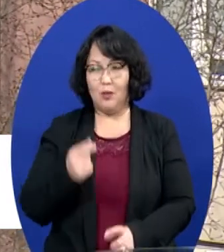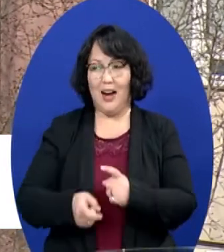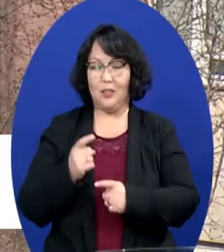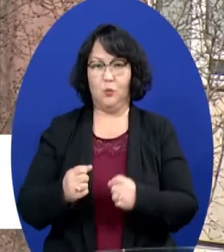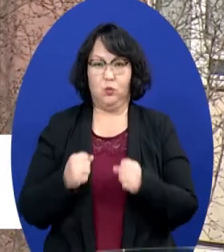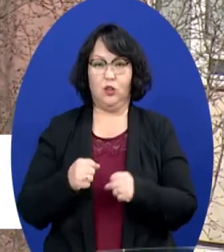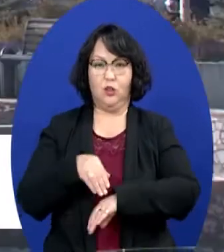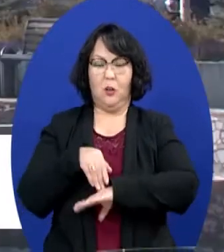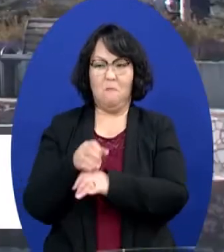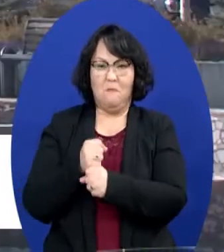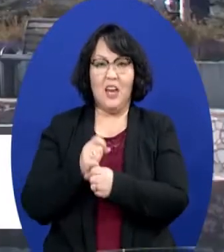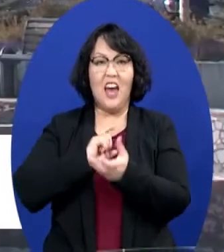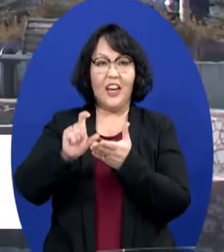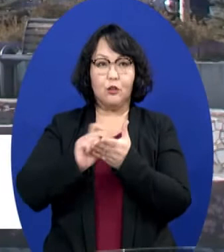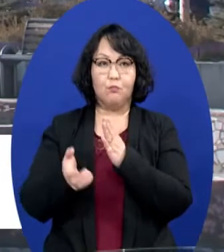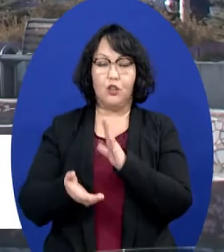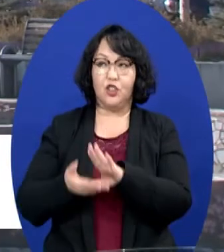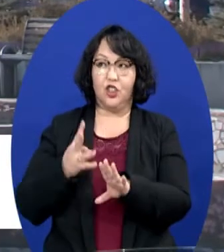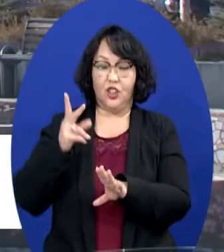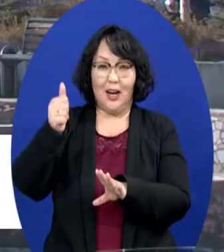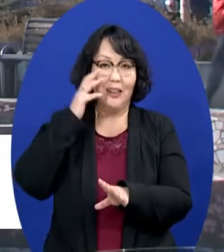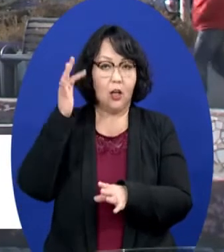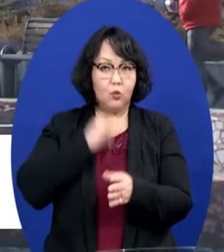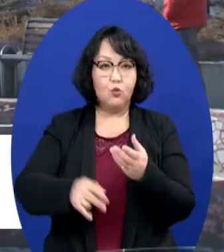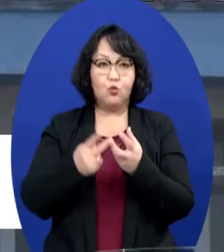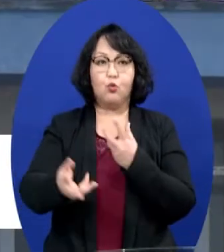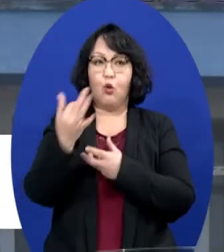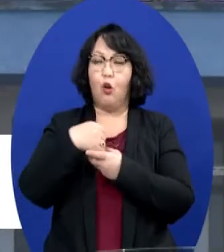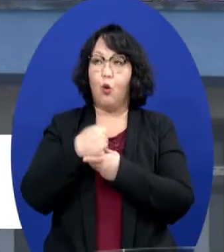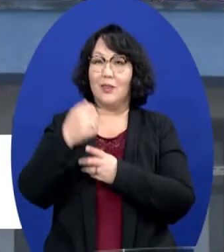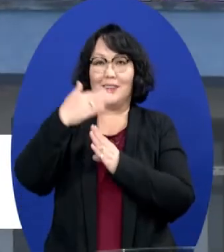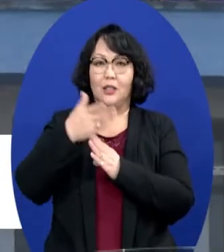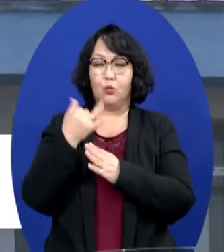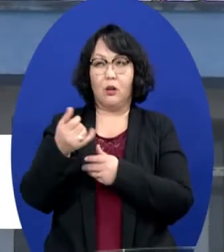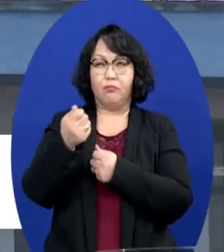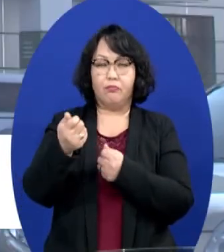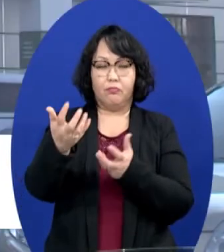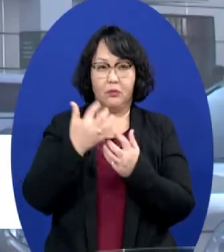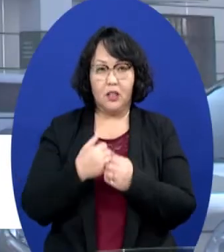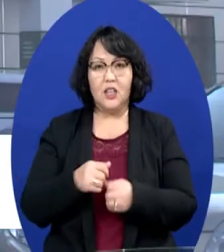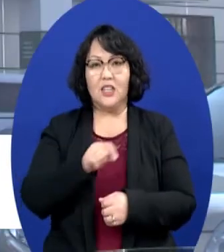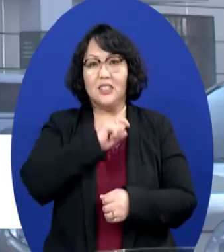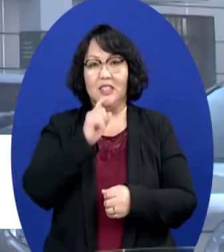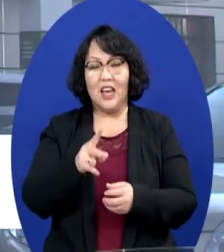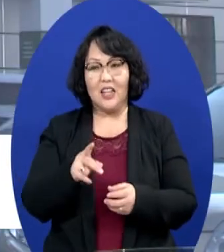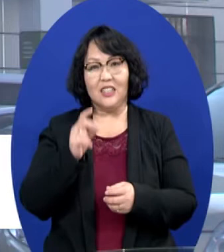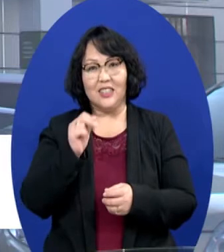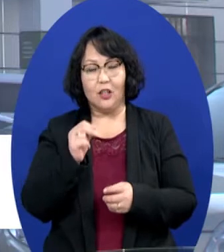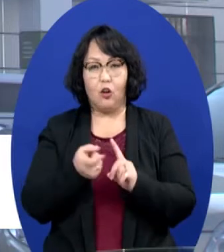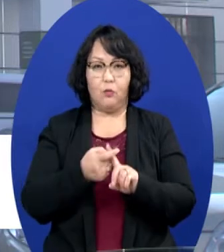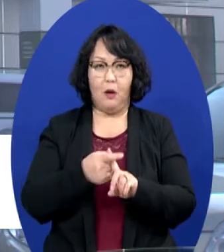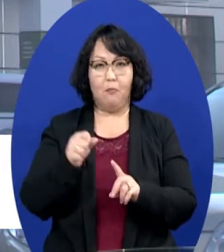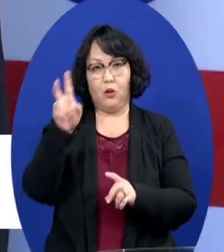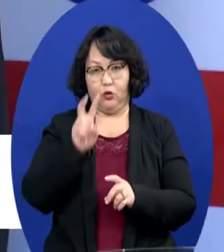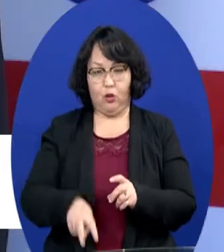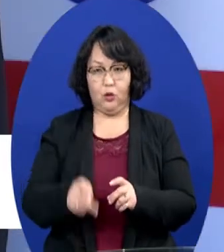тулд экспортын шинжилэл, гадаадын шууд хөрөнгө оруулалтын тасралтгүй урсгал, зээлжих зэрэглэлээр нь дамжуулж ам долларын өртгийг бууруулах боломжтой гэдгийг мөн хэлж